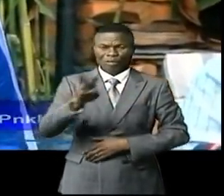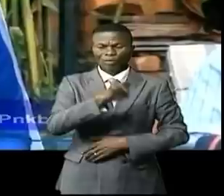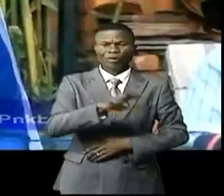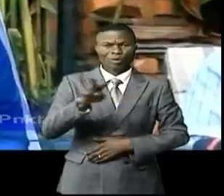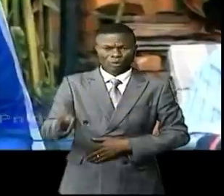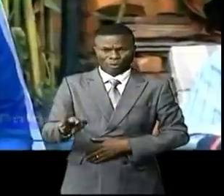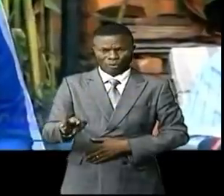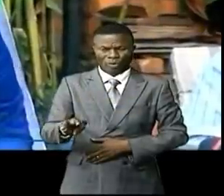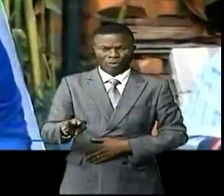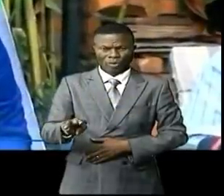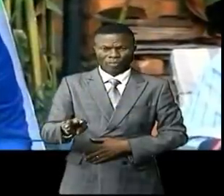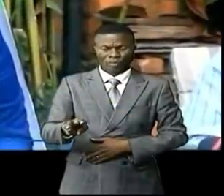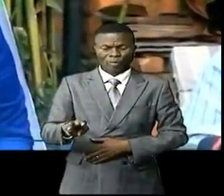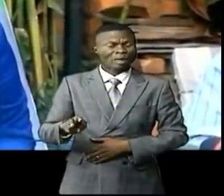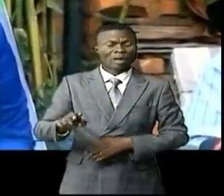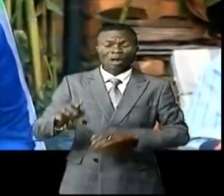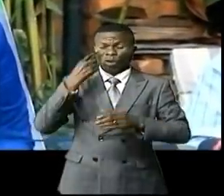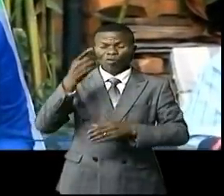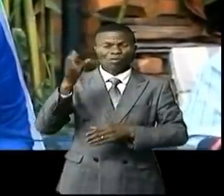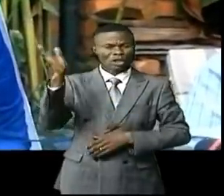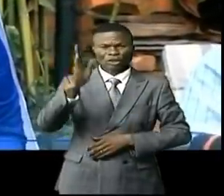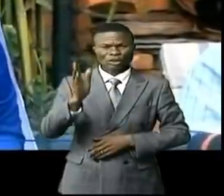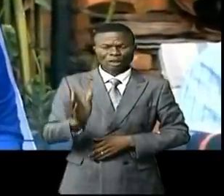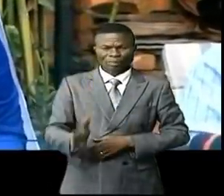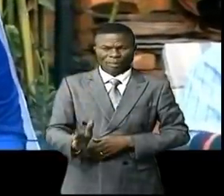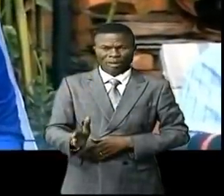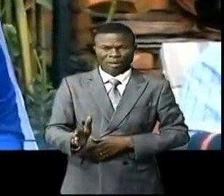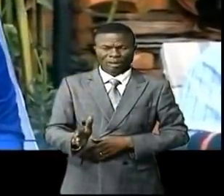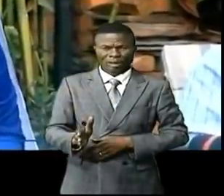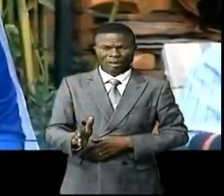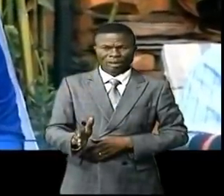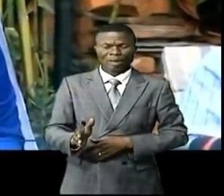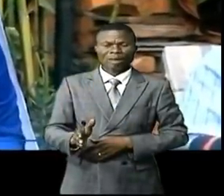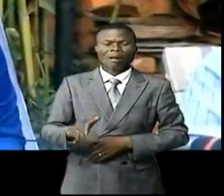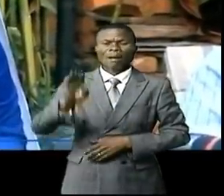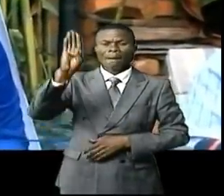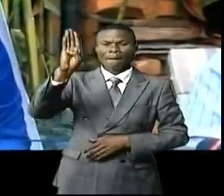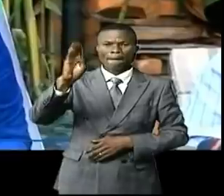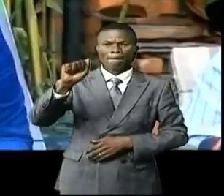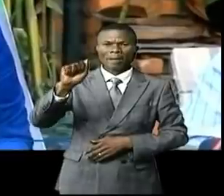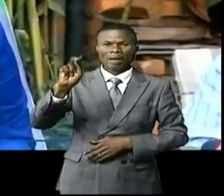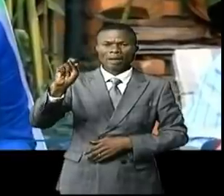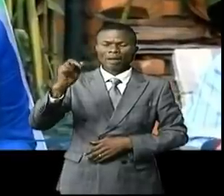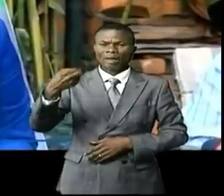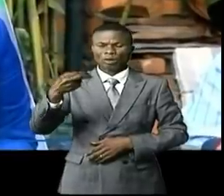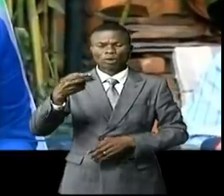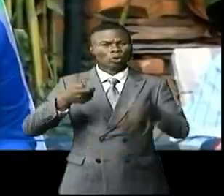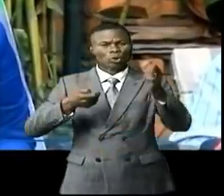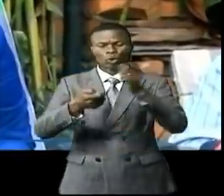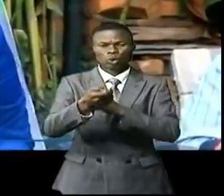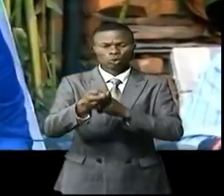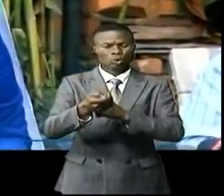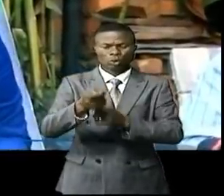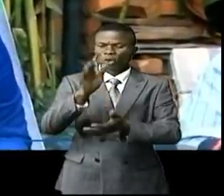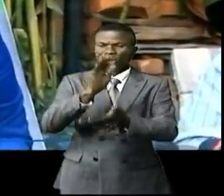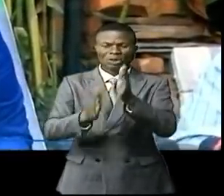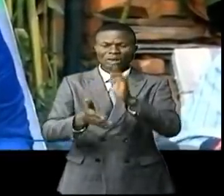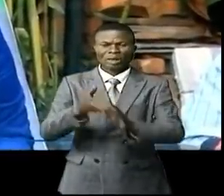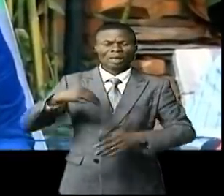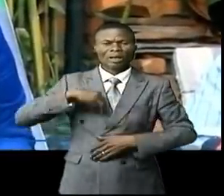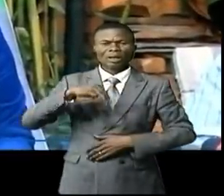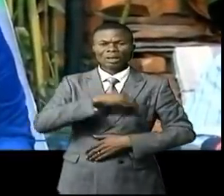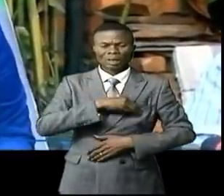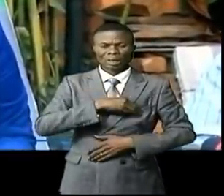février 2022, nulle part où des Batois font allusion à la tuerie de leurs membres